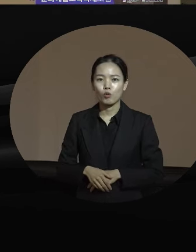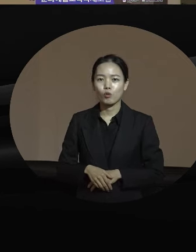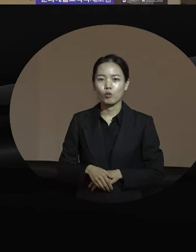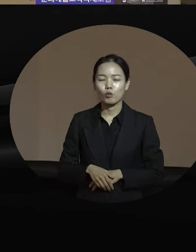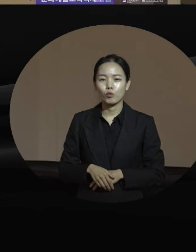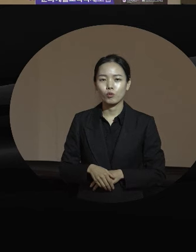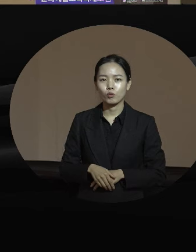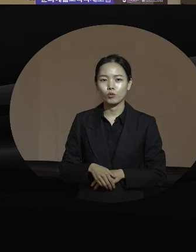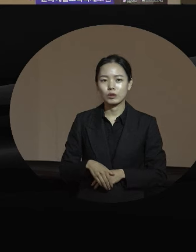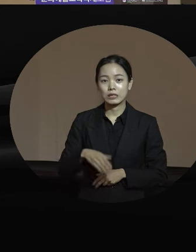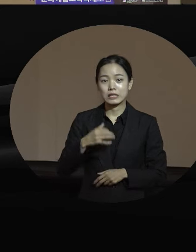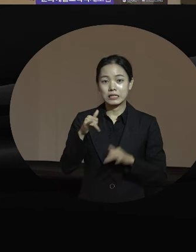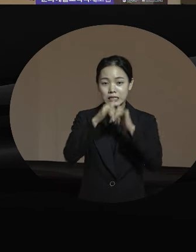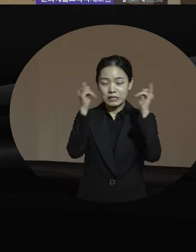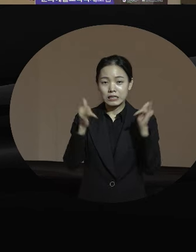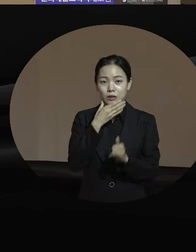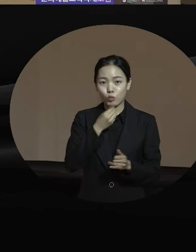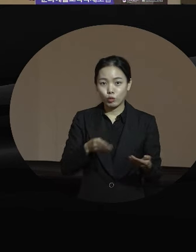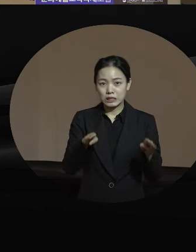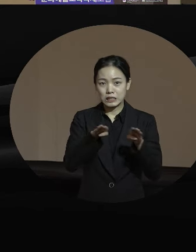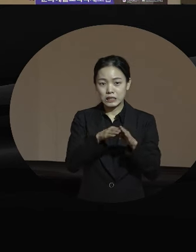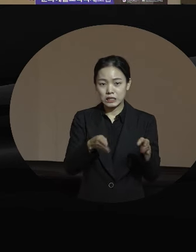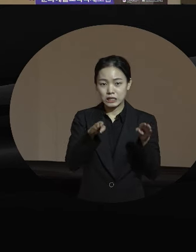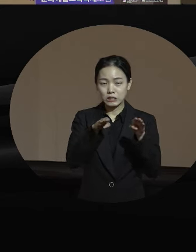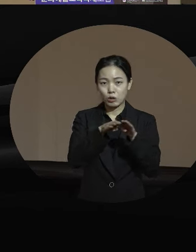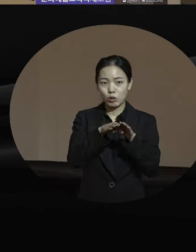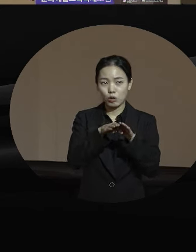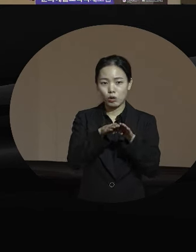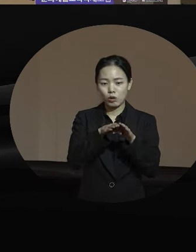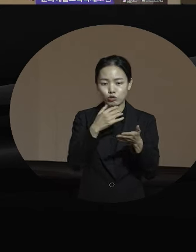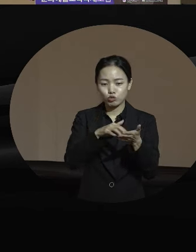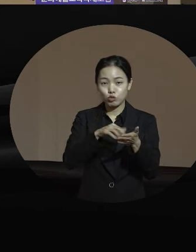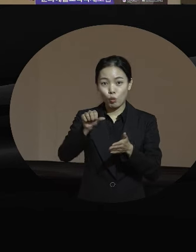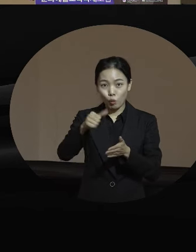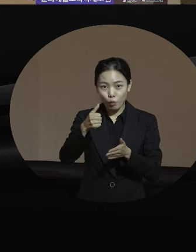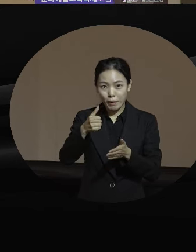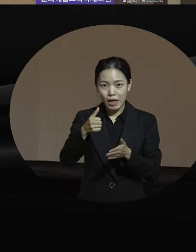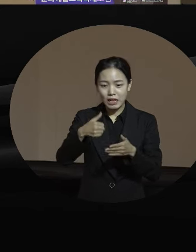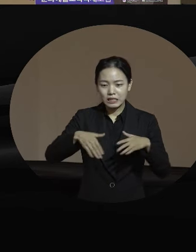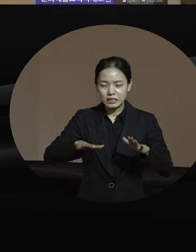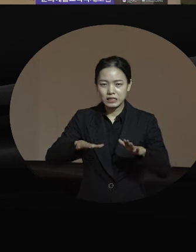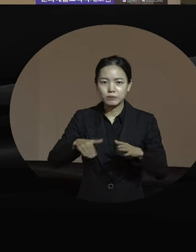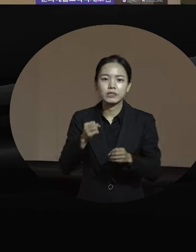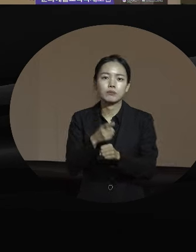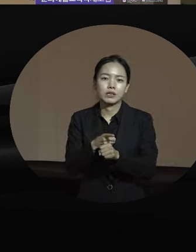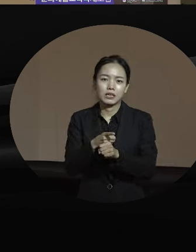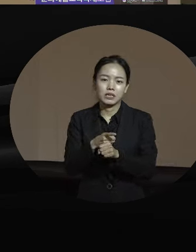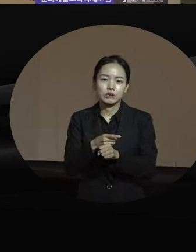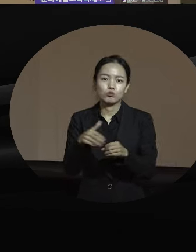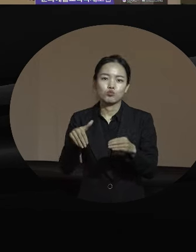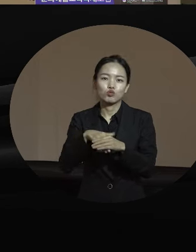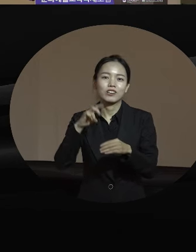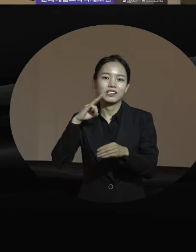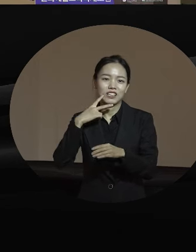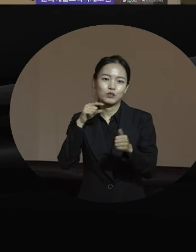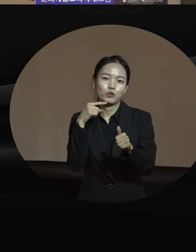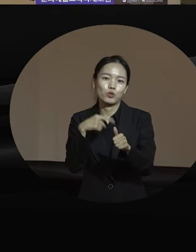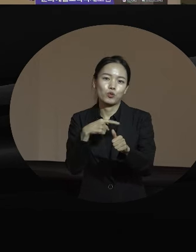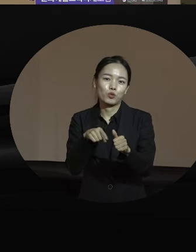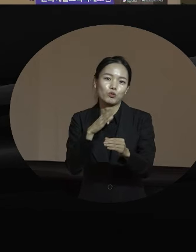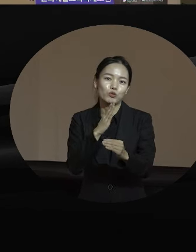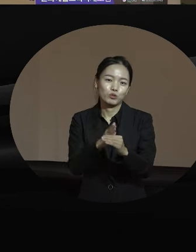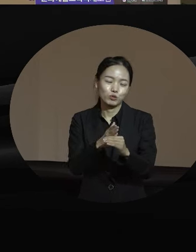보호지원시설이 문화예술교육사업을 직접 운영하고 있는데요. 교부부터 정상까지 행정업무를 지원하는 진흥원은 큰